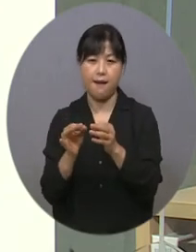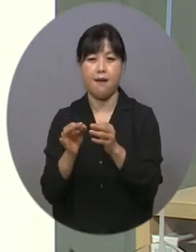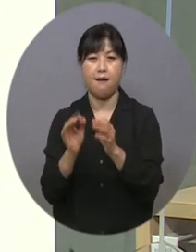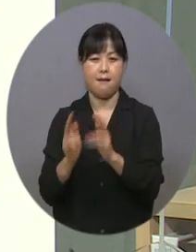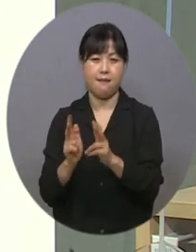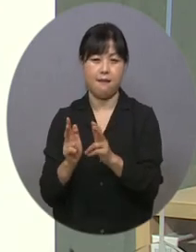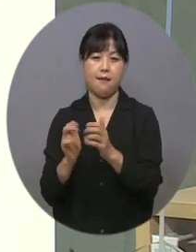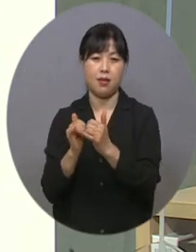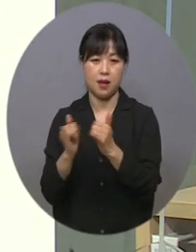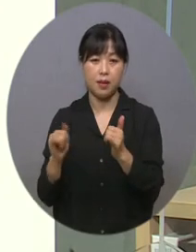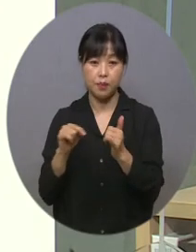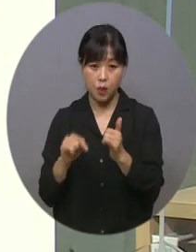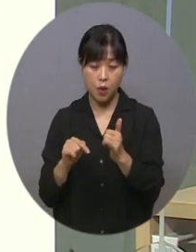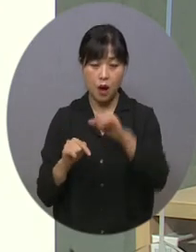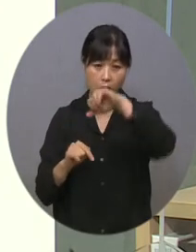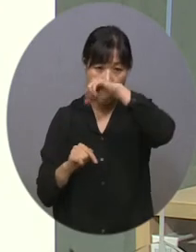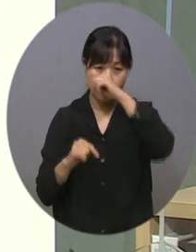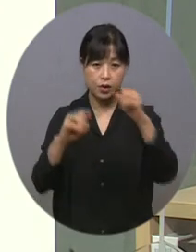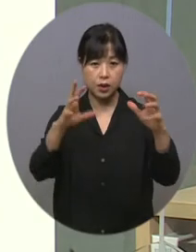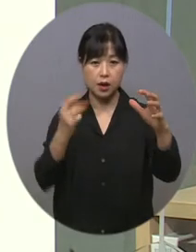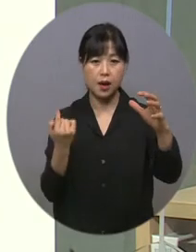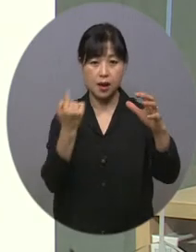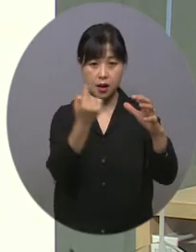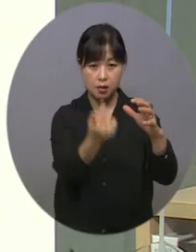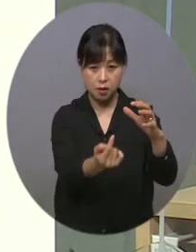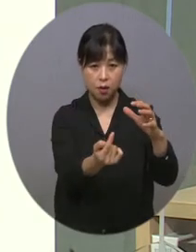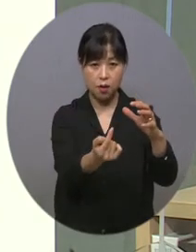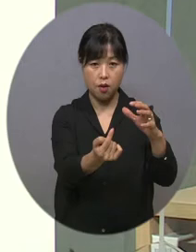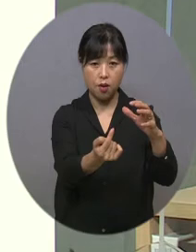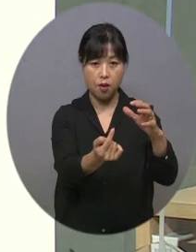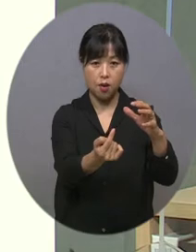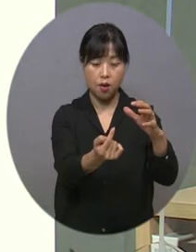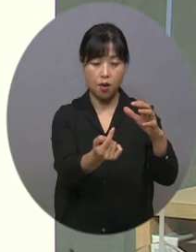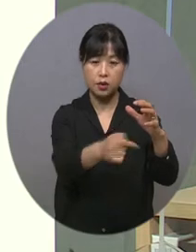예. 아프리카에 가서 예. 적절한 국가에 예.